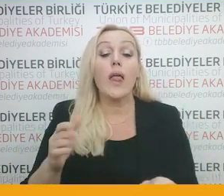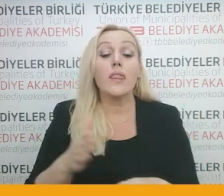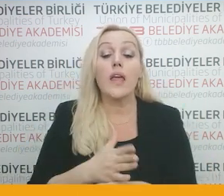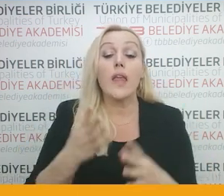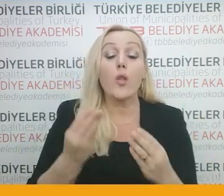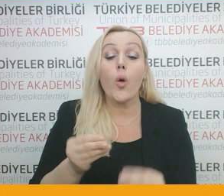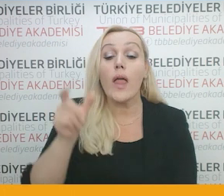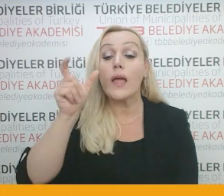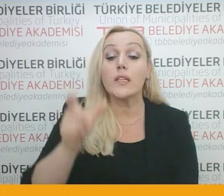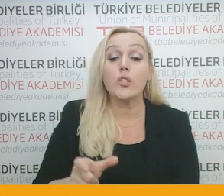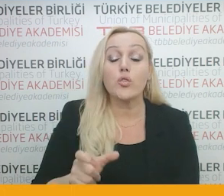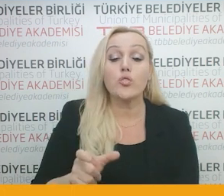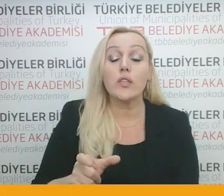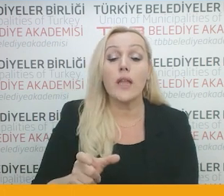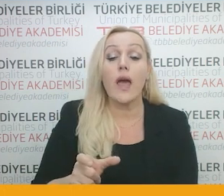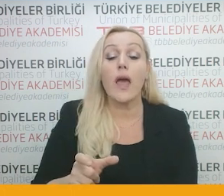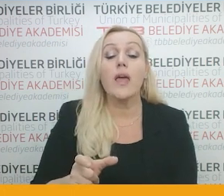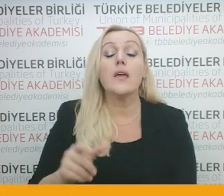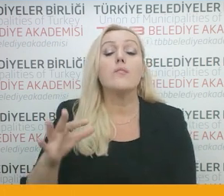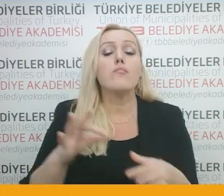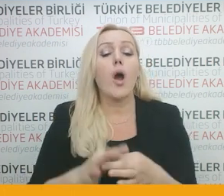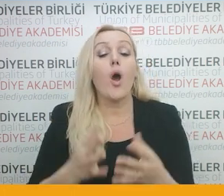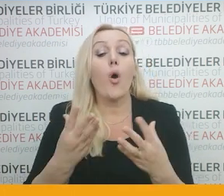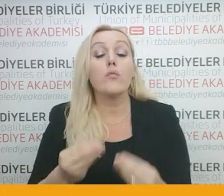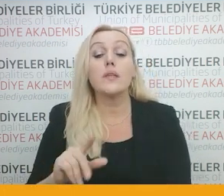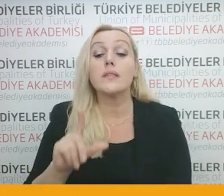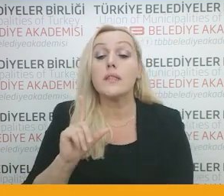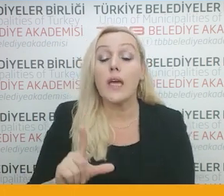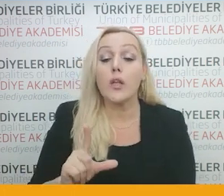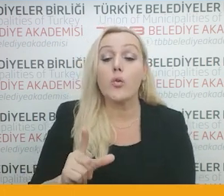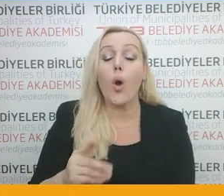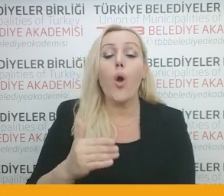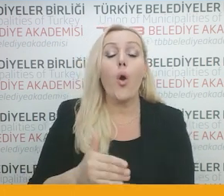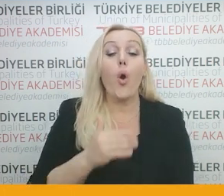zarar arasında illiyet bağı olması gerekiyor. Önce